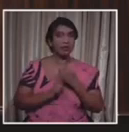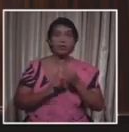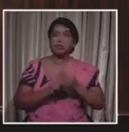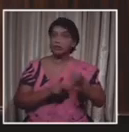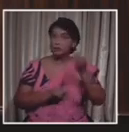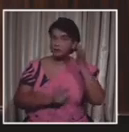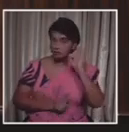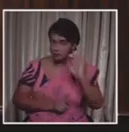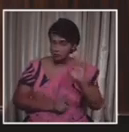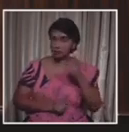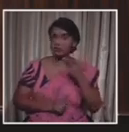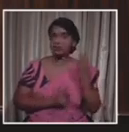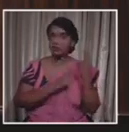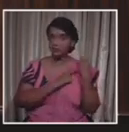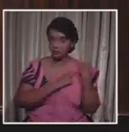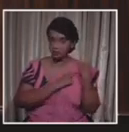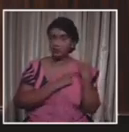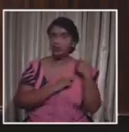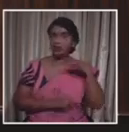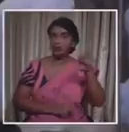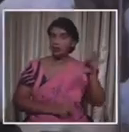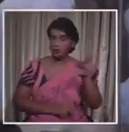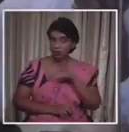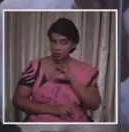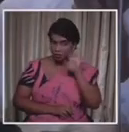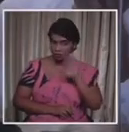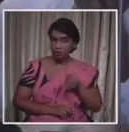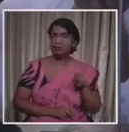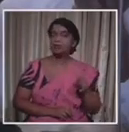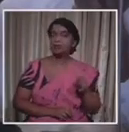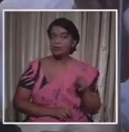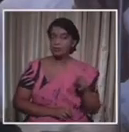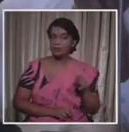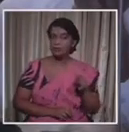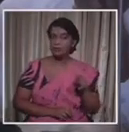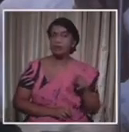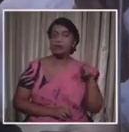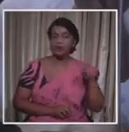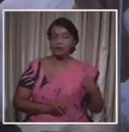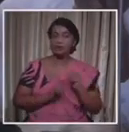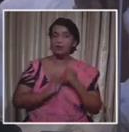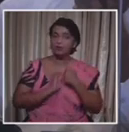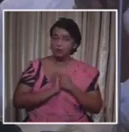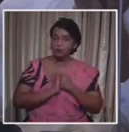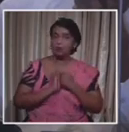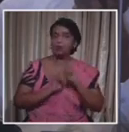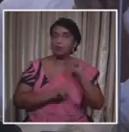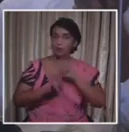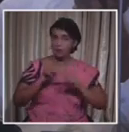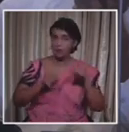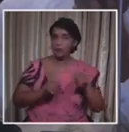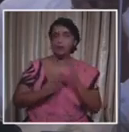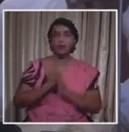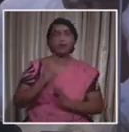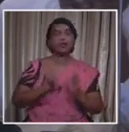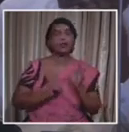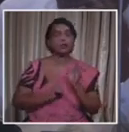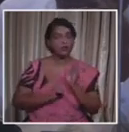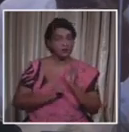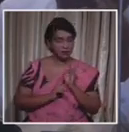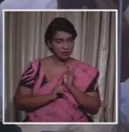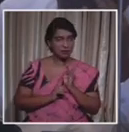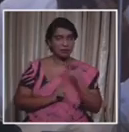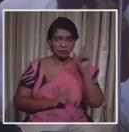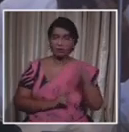Janadhipati Tanaturata Thora Patkara Ganima Sandaha Mem Garu Sabhave Mantri Varayak